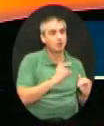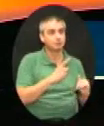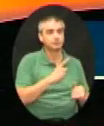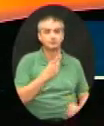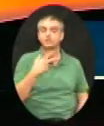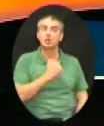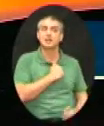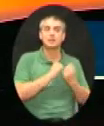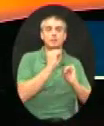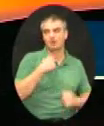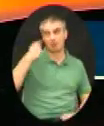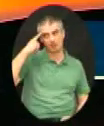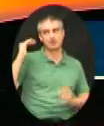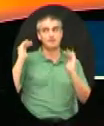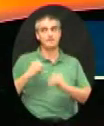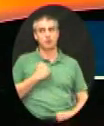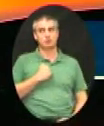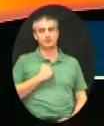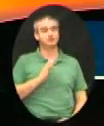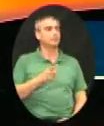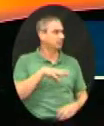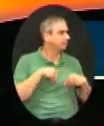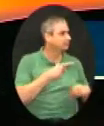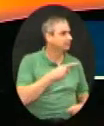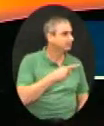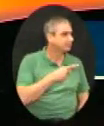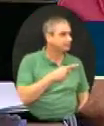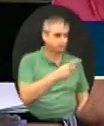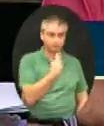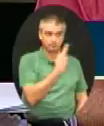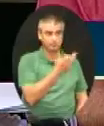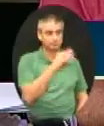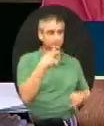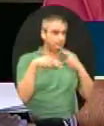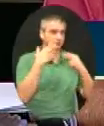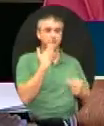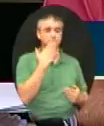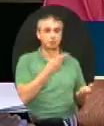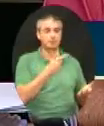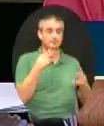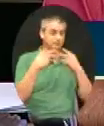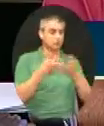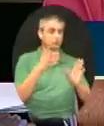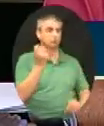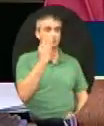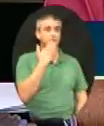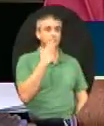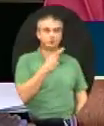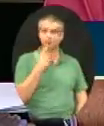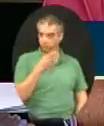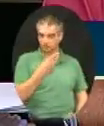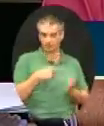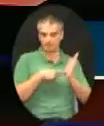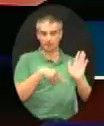יהודי? יותר דתי או פחות דתי? להערכתי הוא פחות. הוא פחות דתי. אתה מסכים על הרב רגב? אתה אמרת שיש מסעדות בירושלים ומסעדות פתוחות בשבת בירושלים. אין ספק.